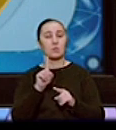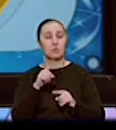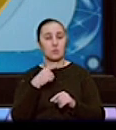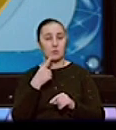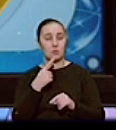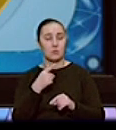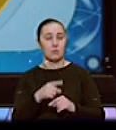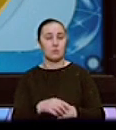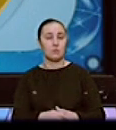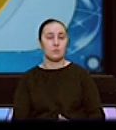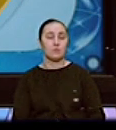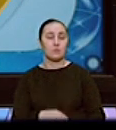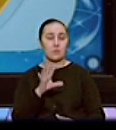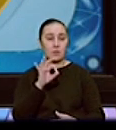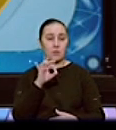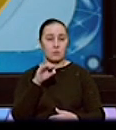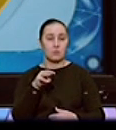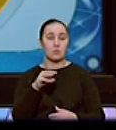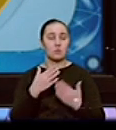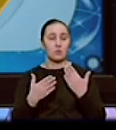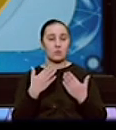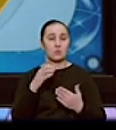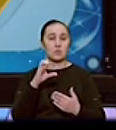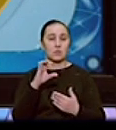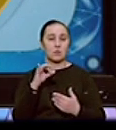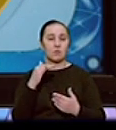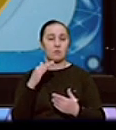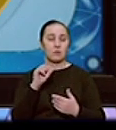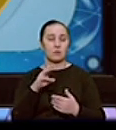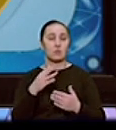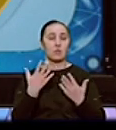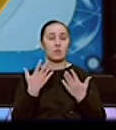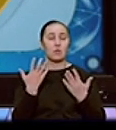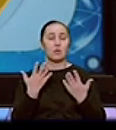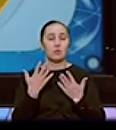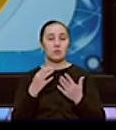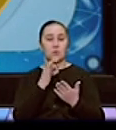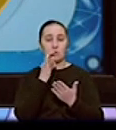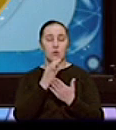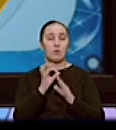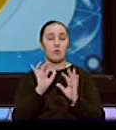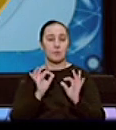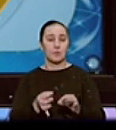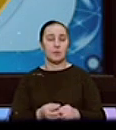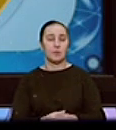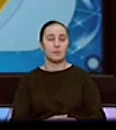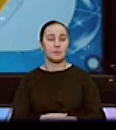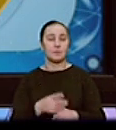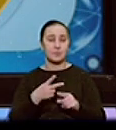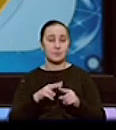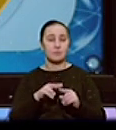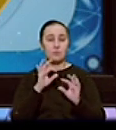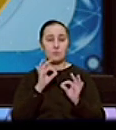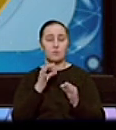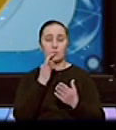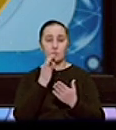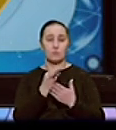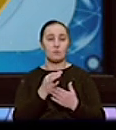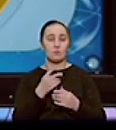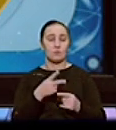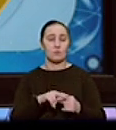deyiladi? Ot yoki sifat? Qaysi javob to'g'ri? Demak, to'g'ri